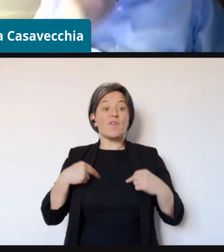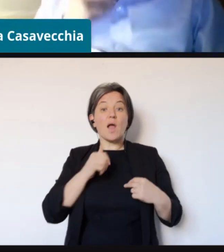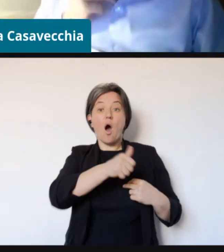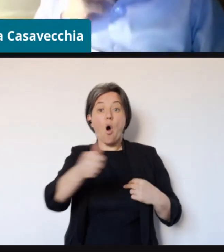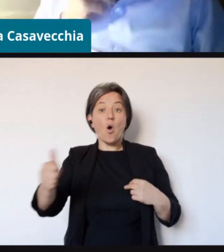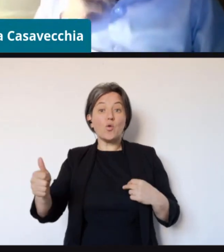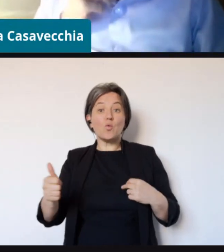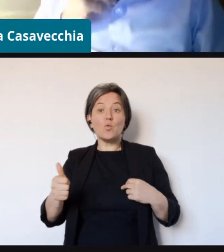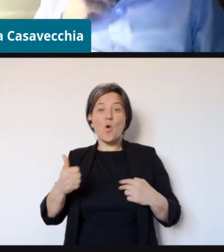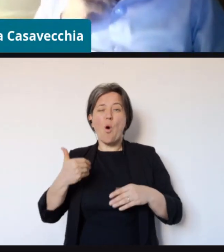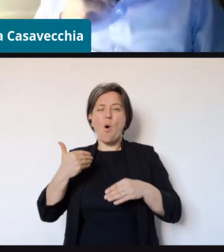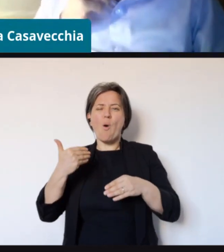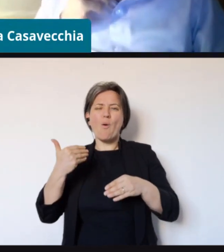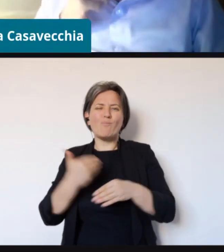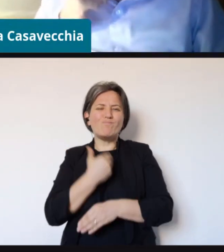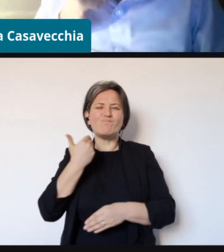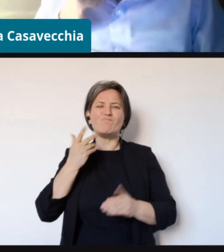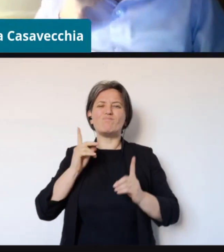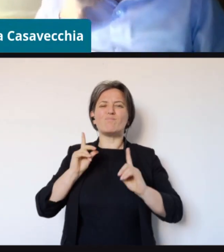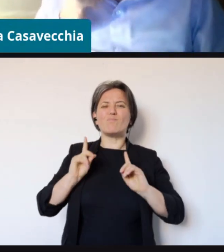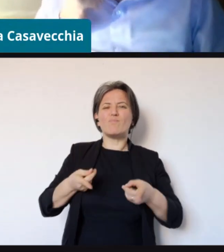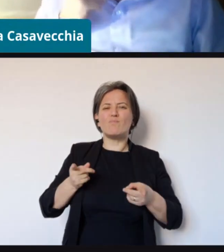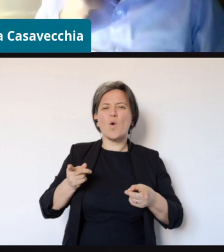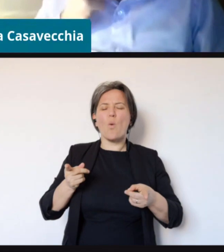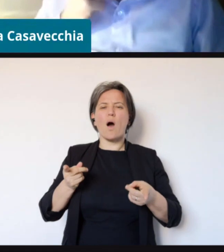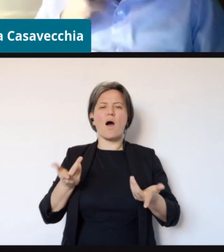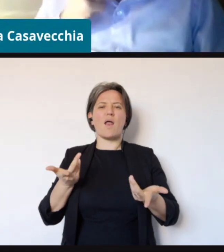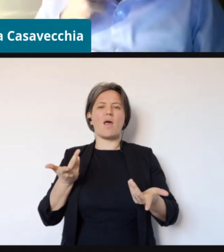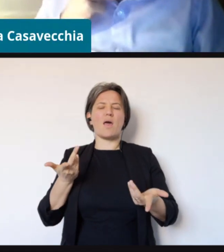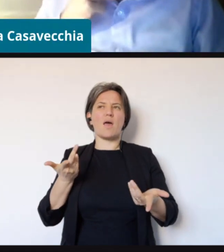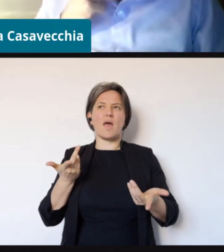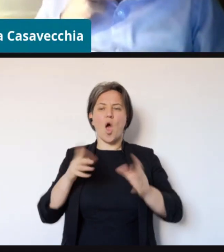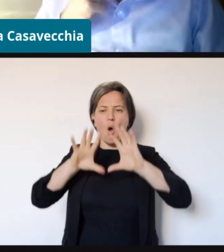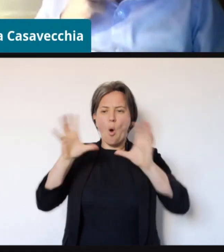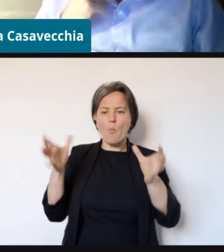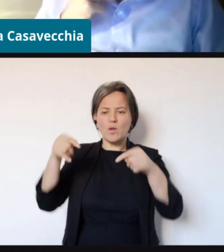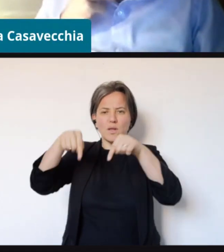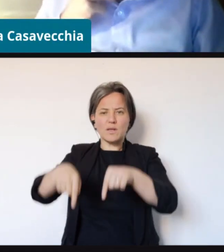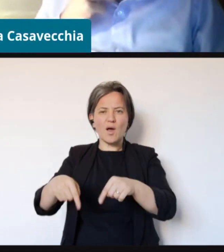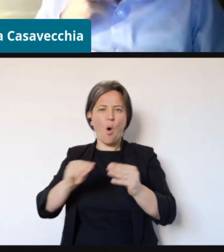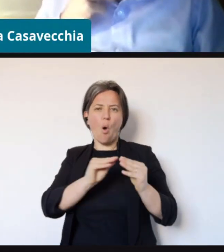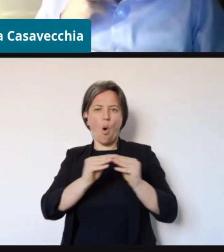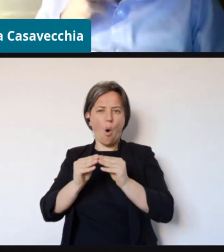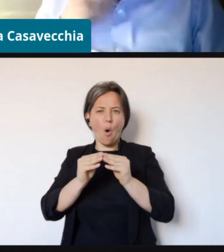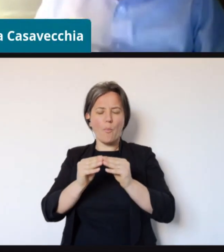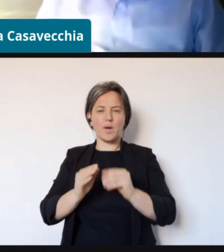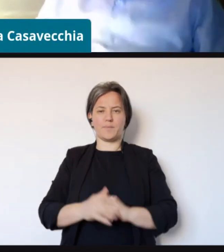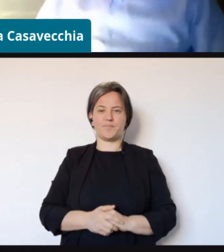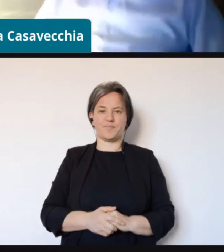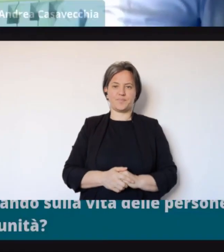sta lasciando sulla vita delle persone? Come descriverebbe l'attuale comunità?